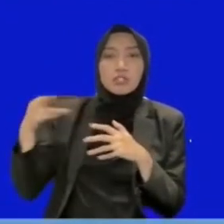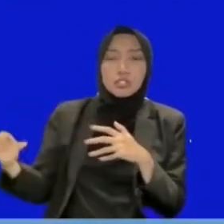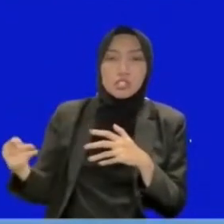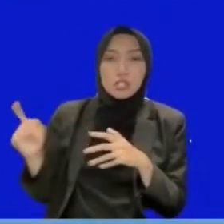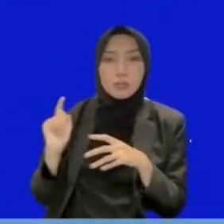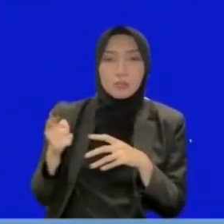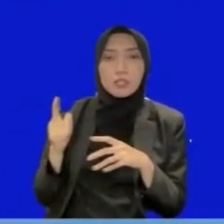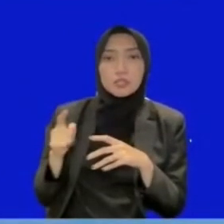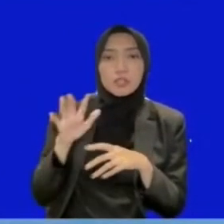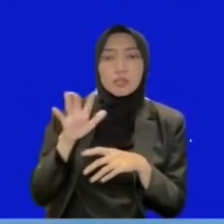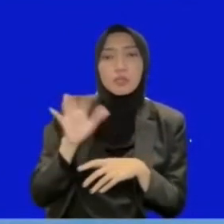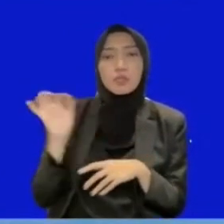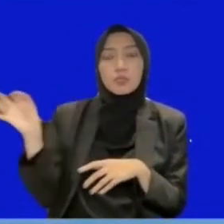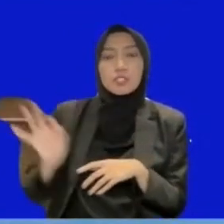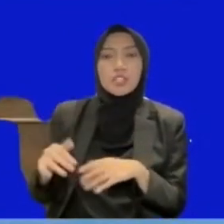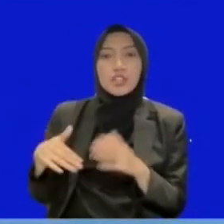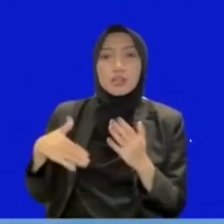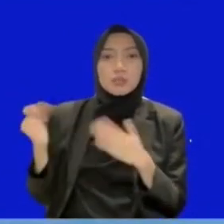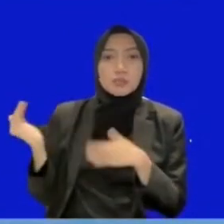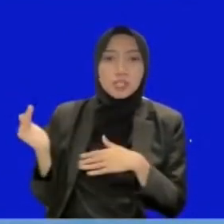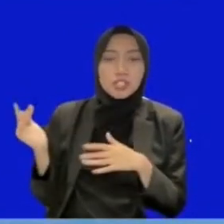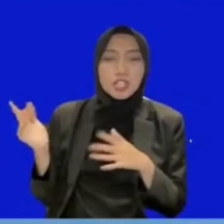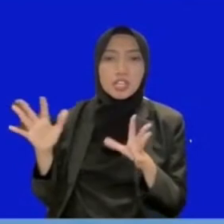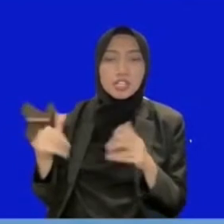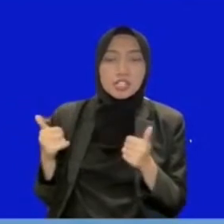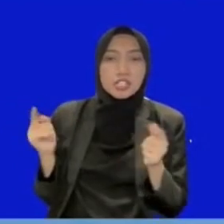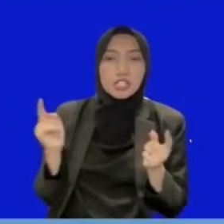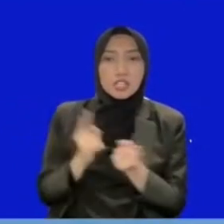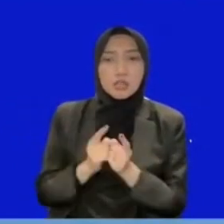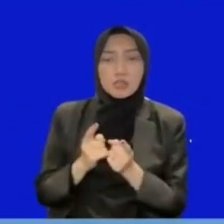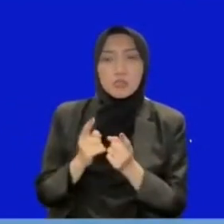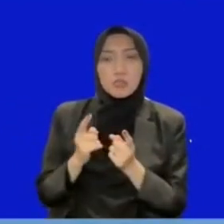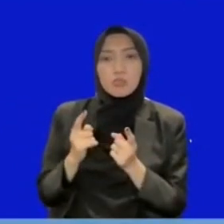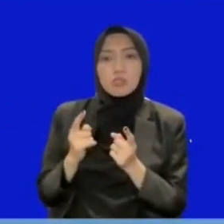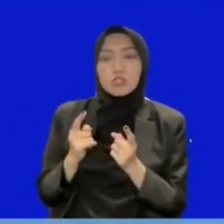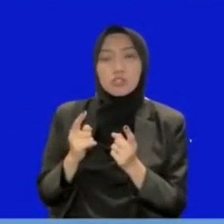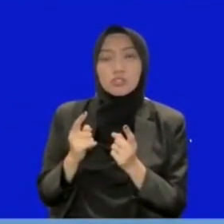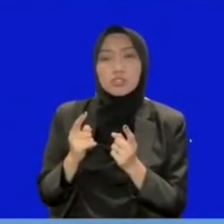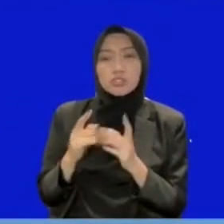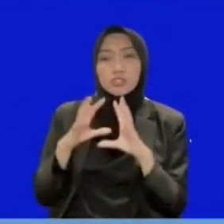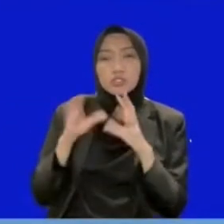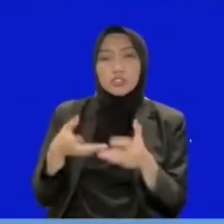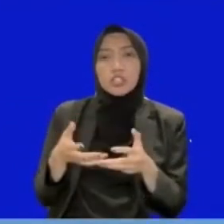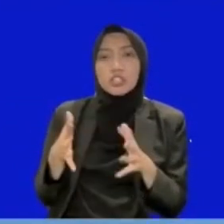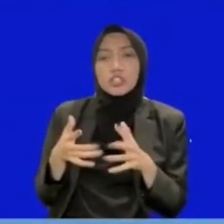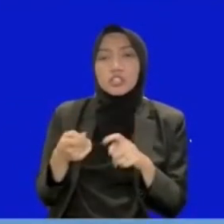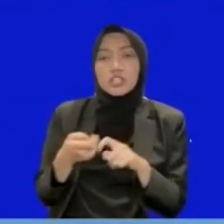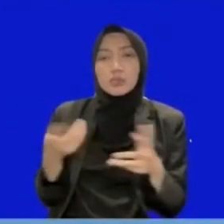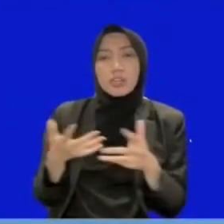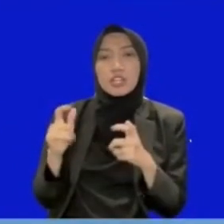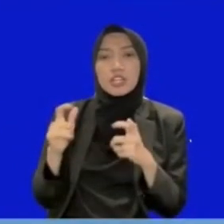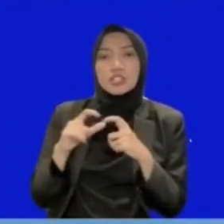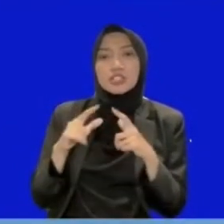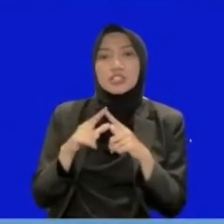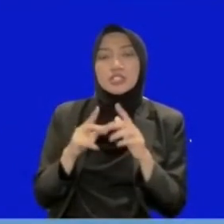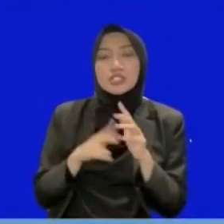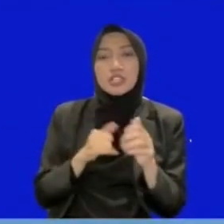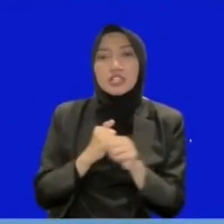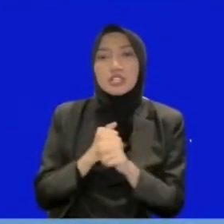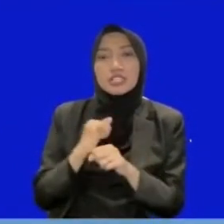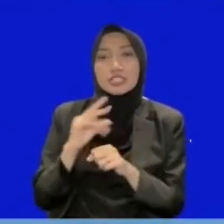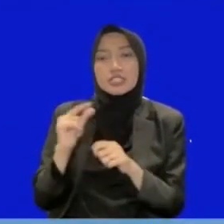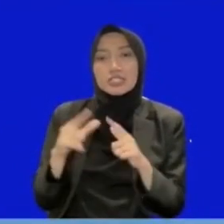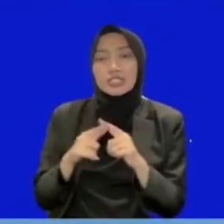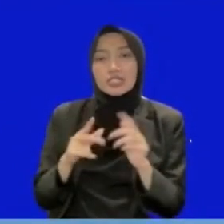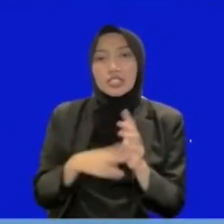Karena 50% lebih itu ya temuan Homo erectus di dunia itu dihasilkan oleh Sangiran itu. Kemudian kita